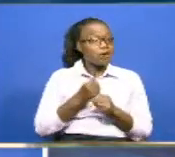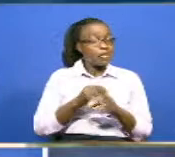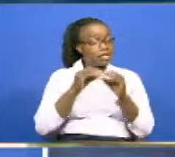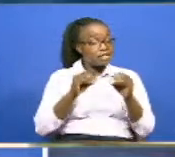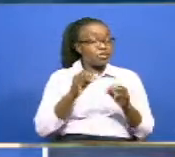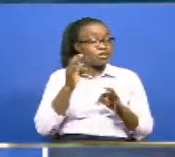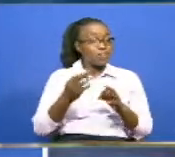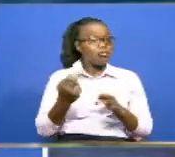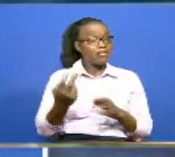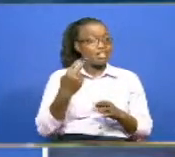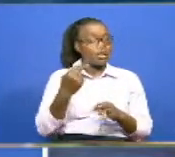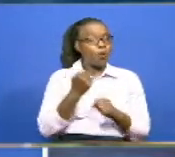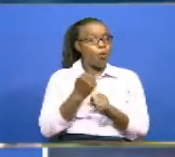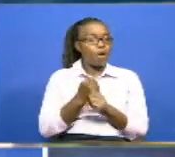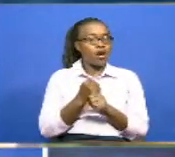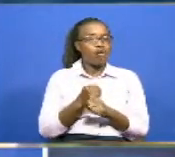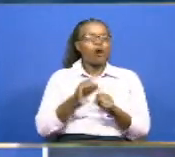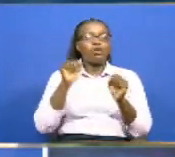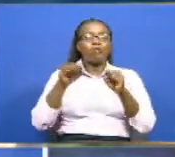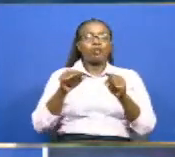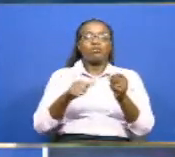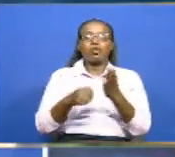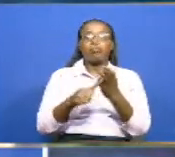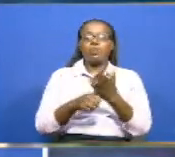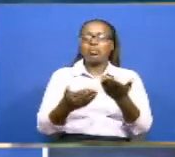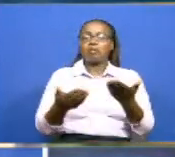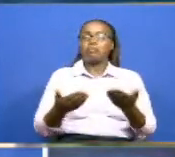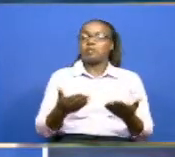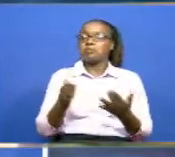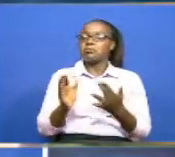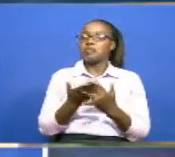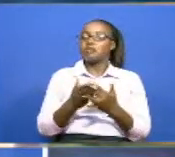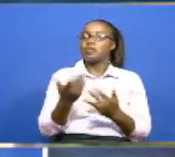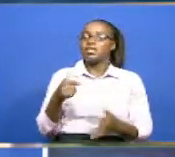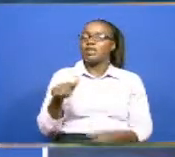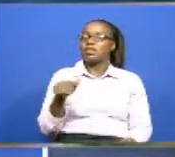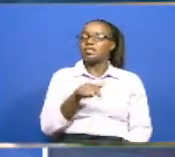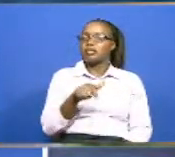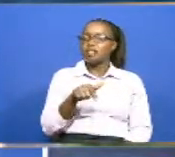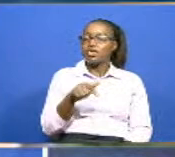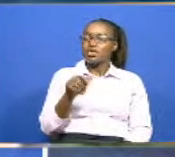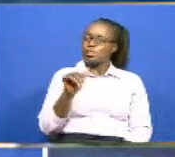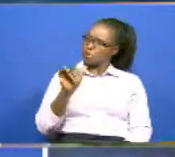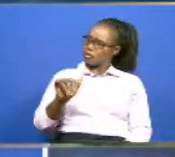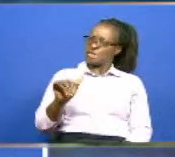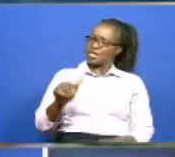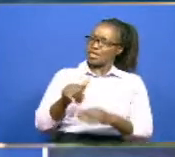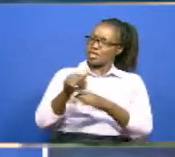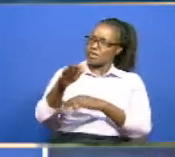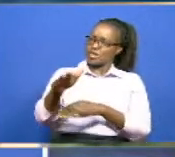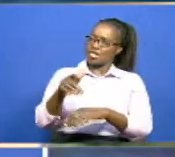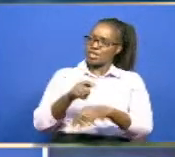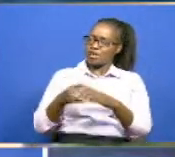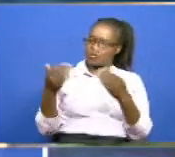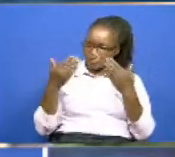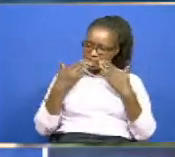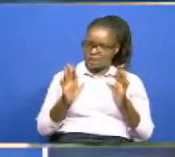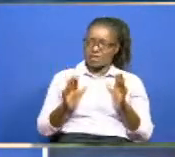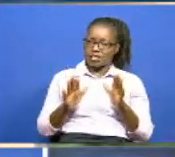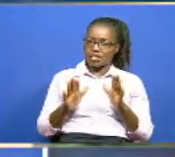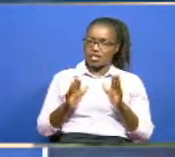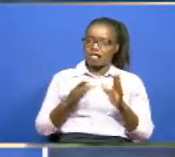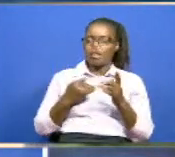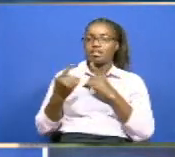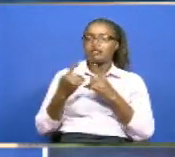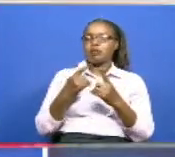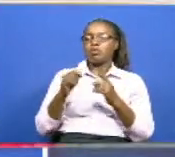tukifanya kazi wanaweza leta shida kati yao. Sasa wakaniambia wake up nje hadi senye tutamaliza kuongana